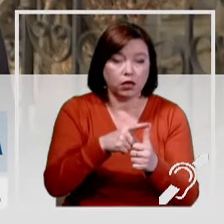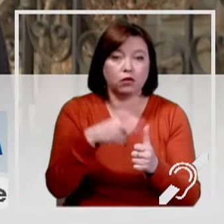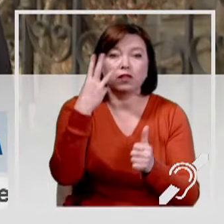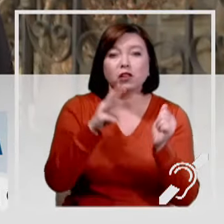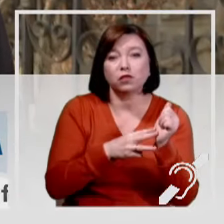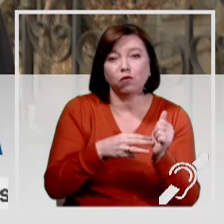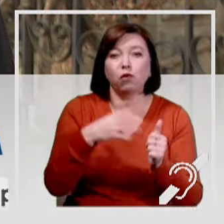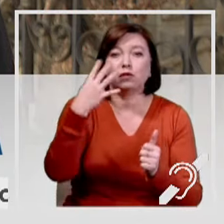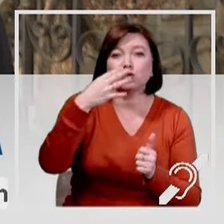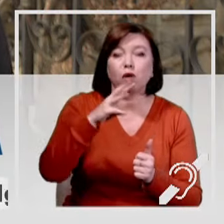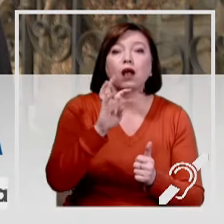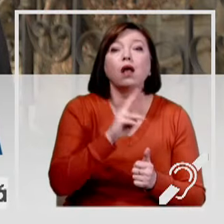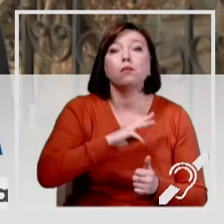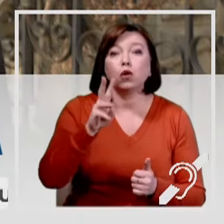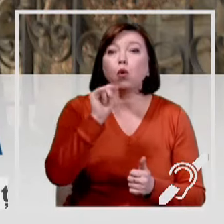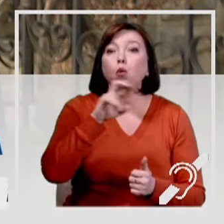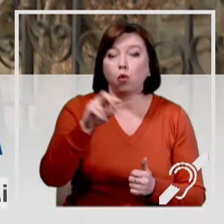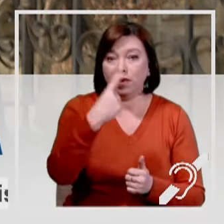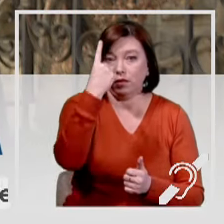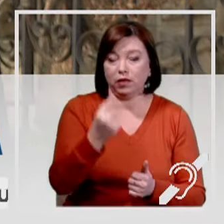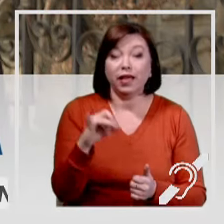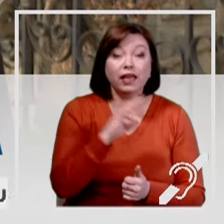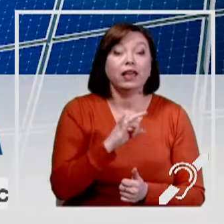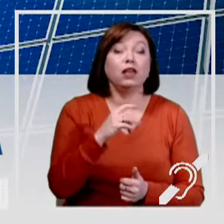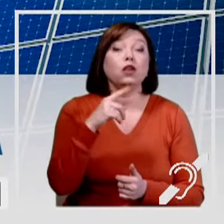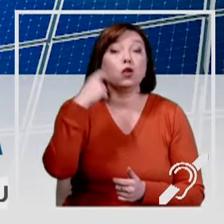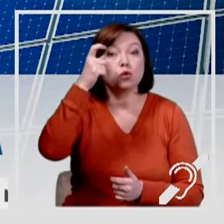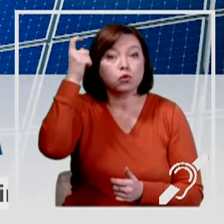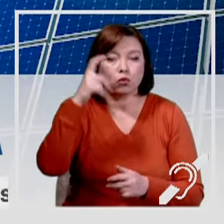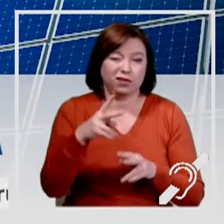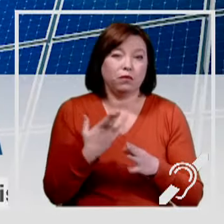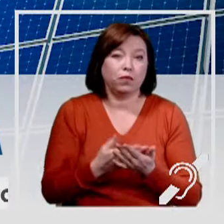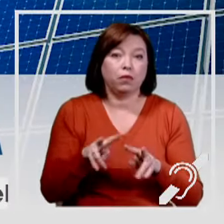de milioane de metri cubi pe zi și prin Turcia tot cam atât.